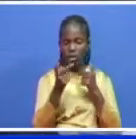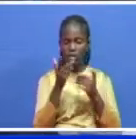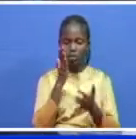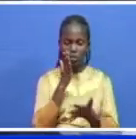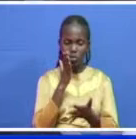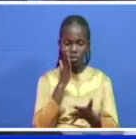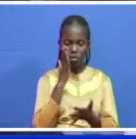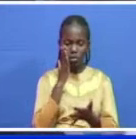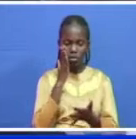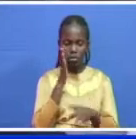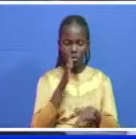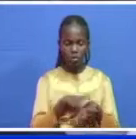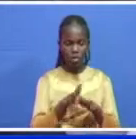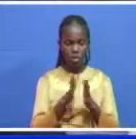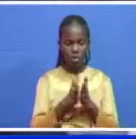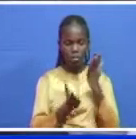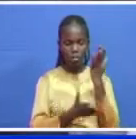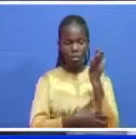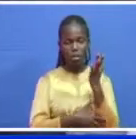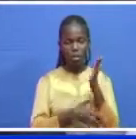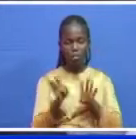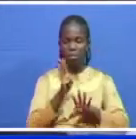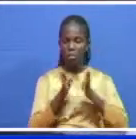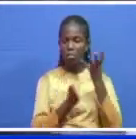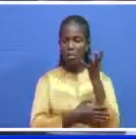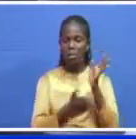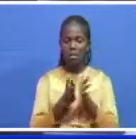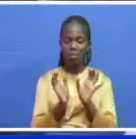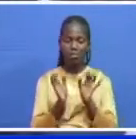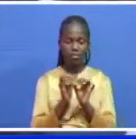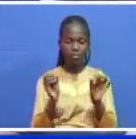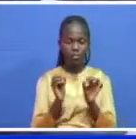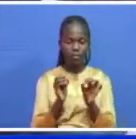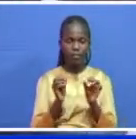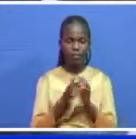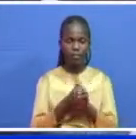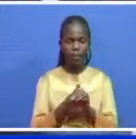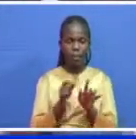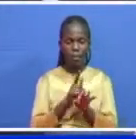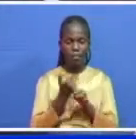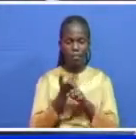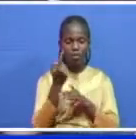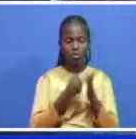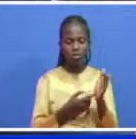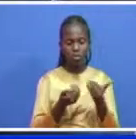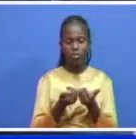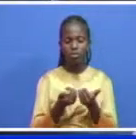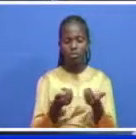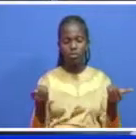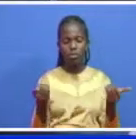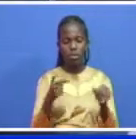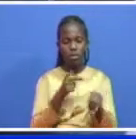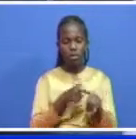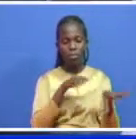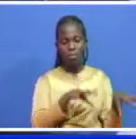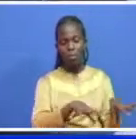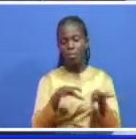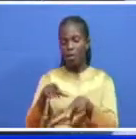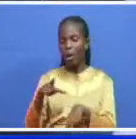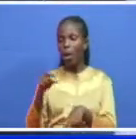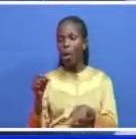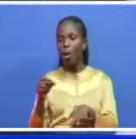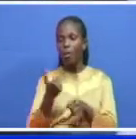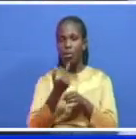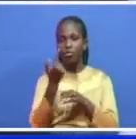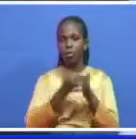kisio. Meka meke ya malike mitu wa ni medhuku mama siisi. Mame kishua kana wedha nika umala soko. Nima kimekishua kasi